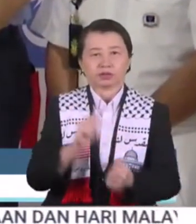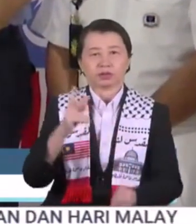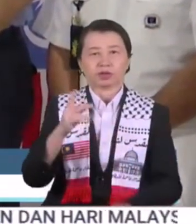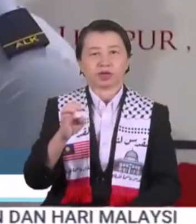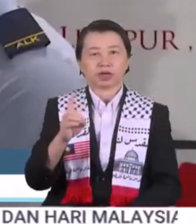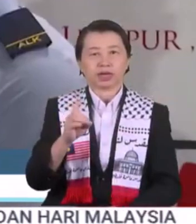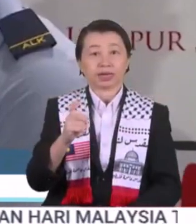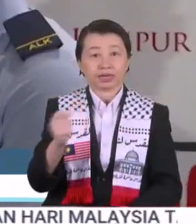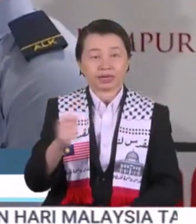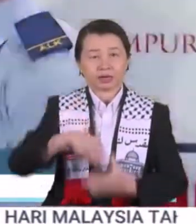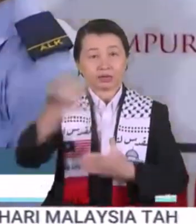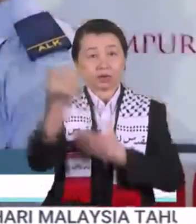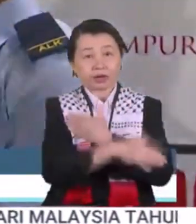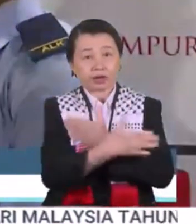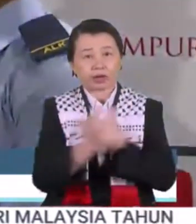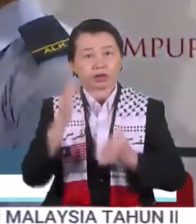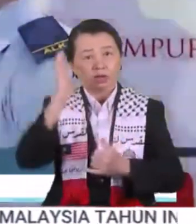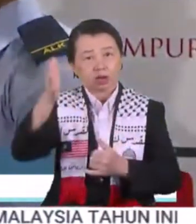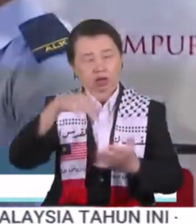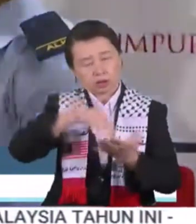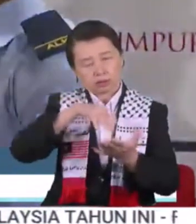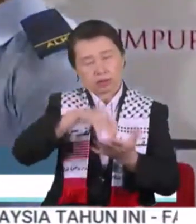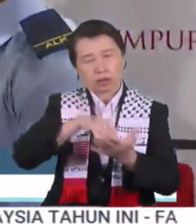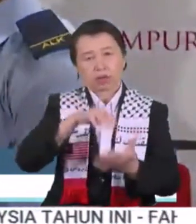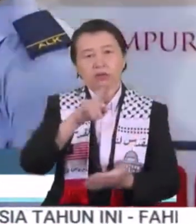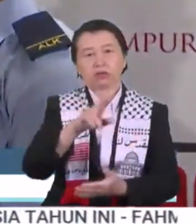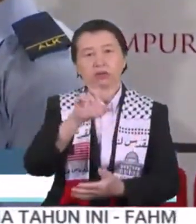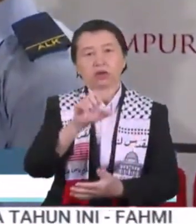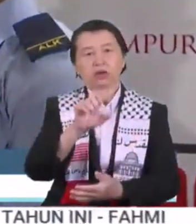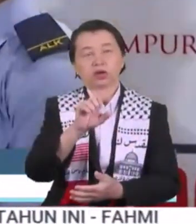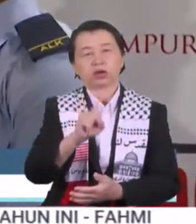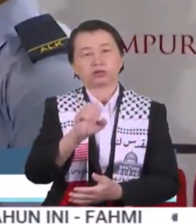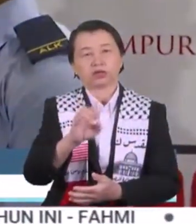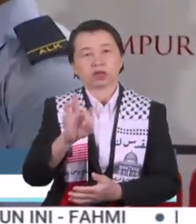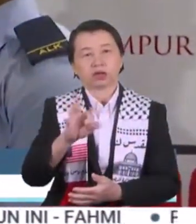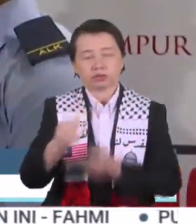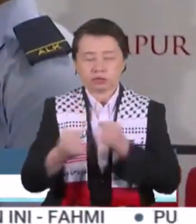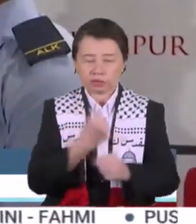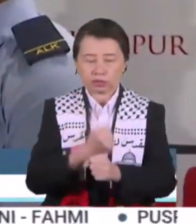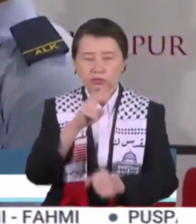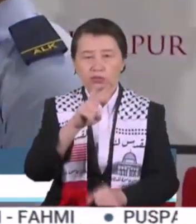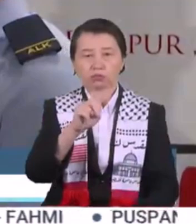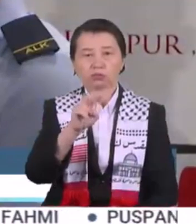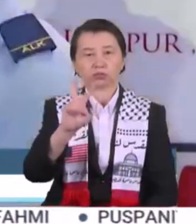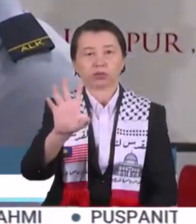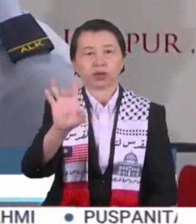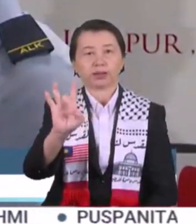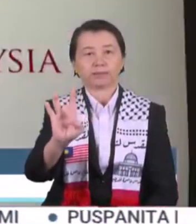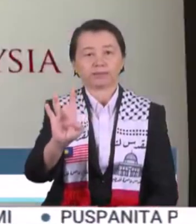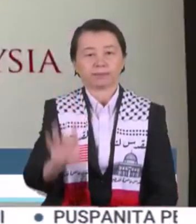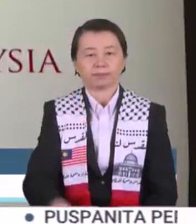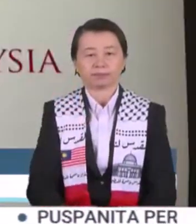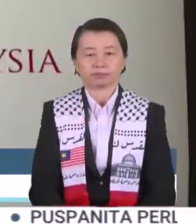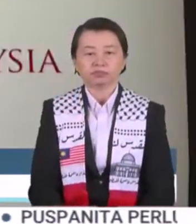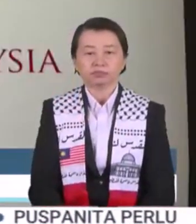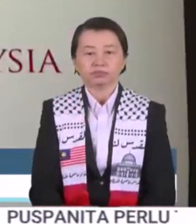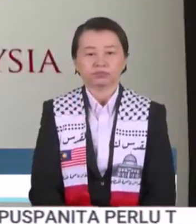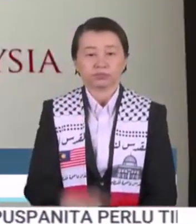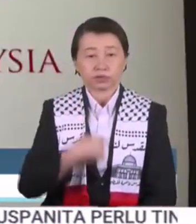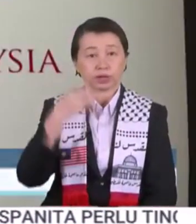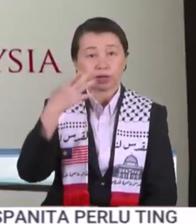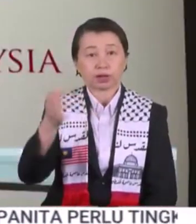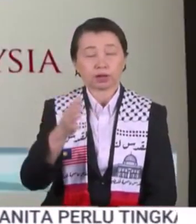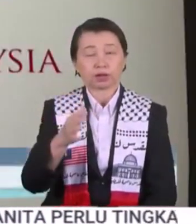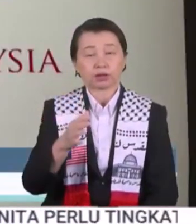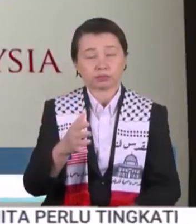di luar negara. Dia dijangka menamatkan pengajian di USAFA pada tahun 2028. Saya akan tauliah di